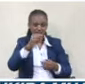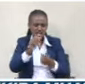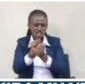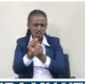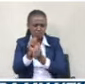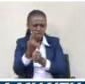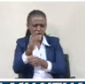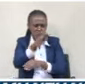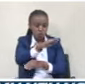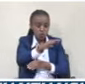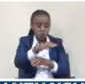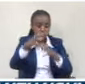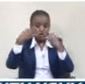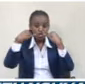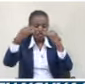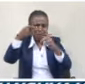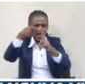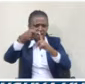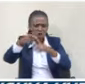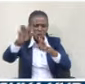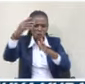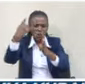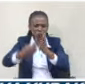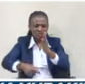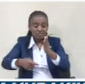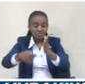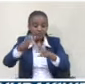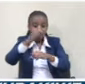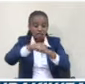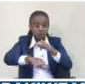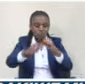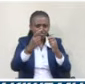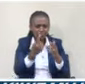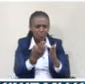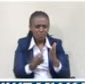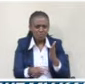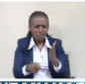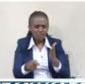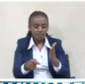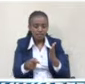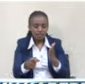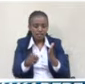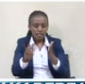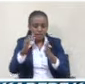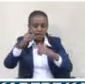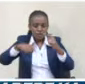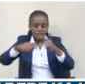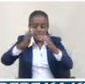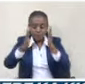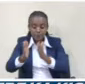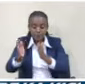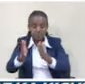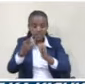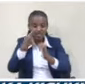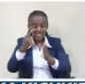ku mugaragaro tumenyekanisha intego yayo tumenyekanisha ibikorwa biteganyijwe ipolitiki izibandaho cyane cyane urebye